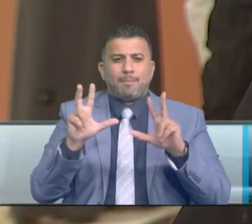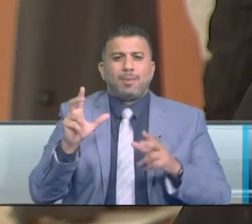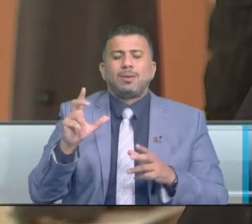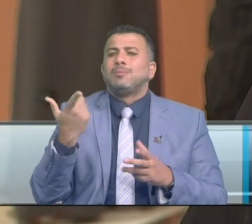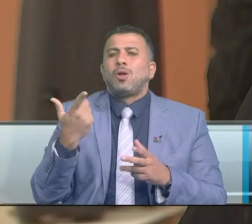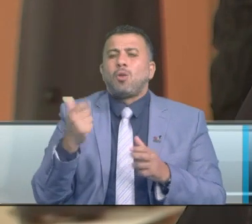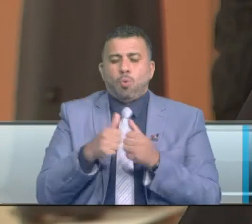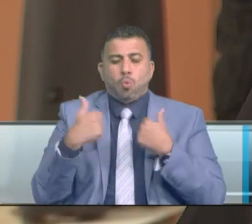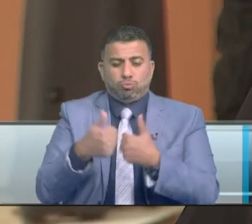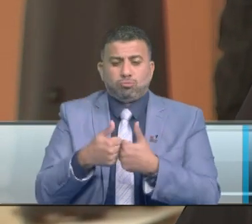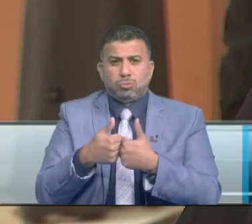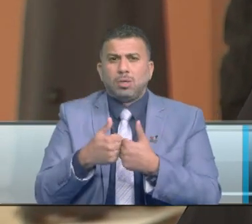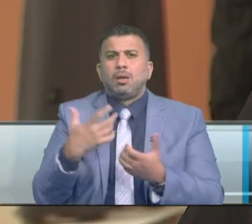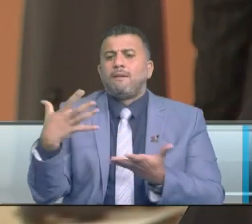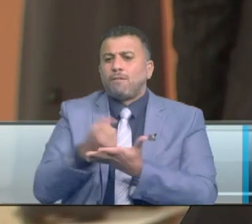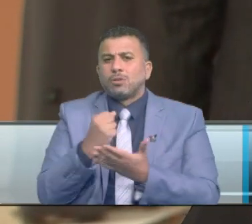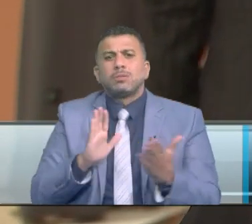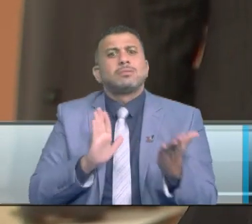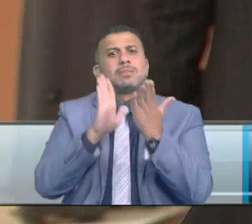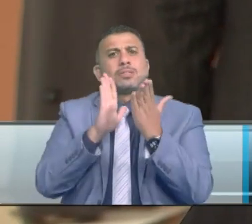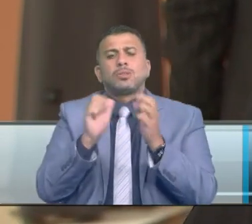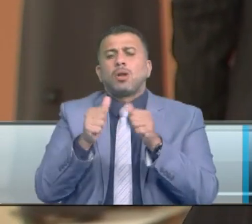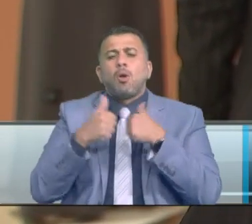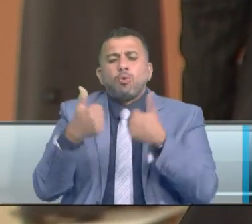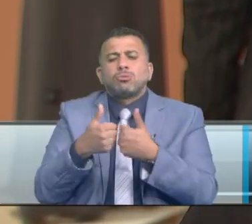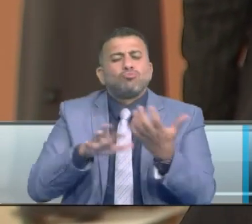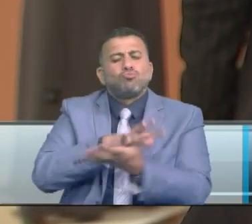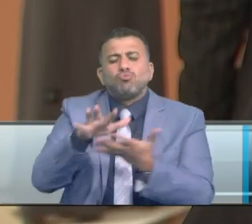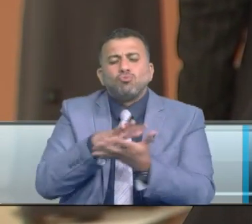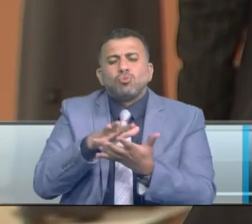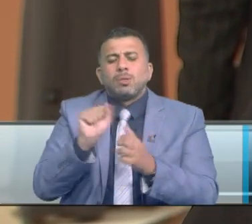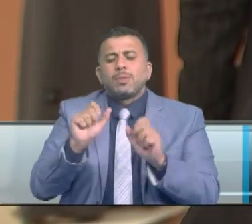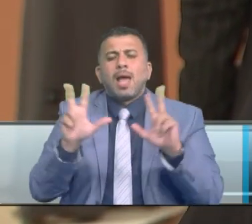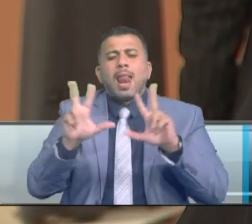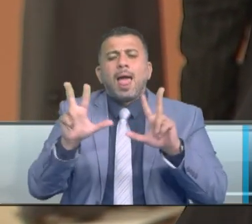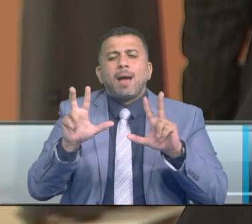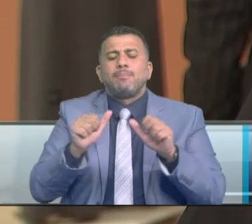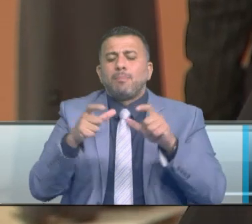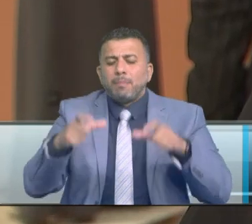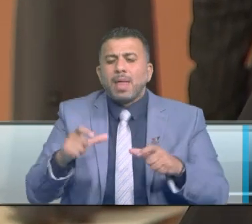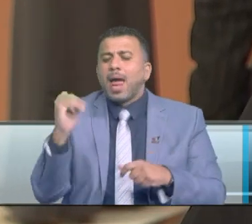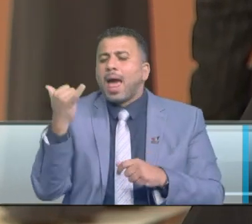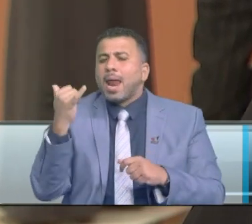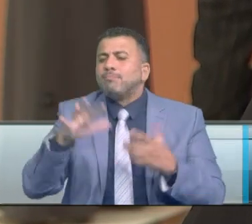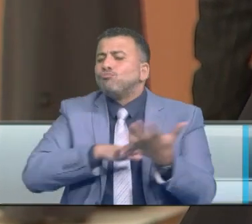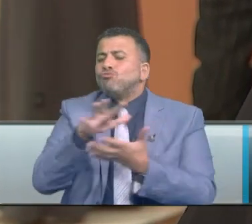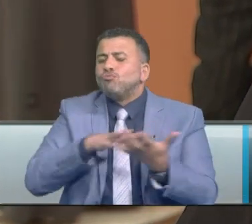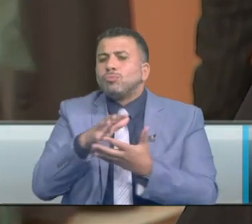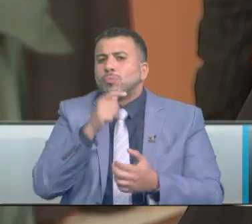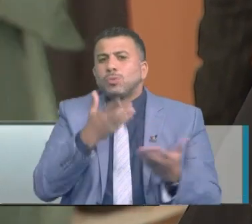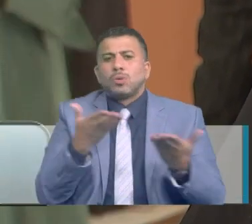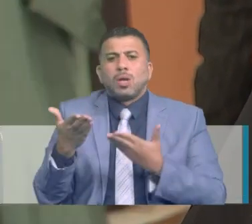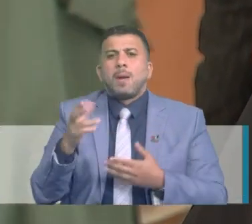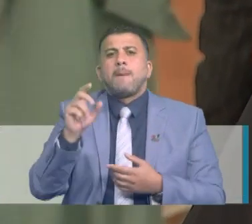الفرص والتحديات اللي تواجه الأسرة والإعلام الأسري في منطقتنا العربية، وما شاء الله ضيوفنا الدكتور